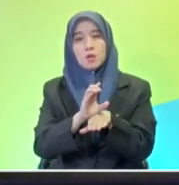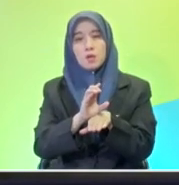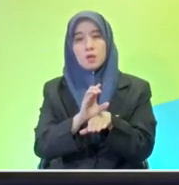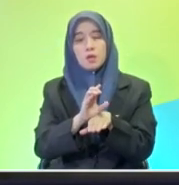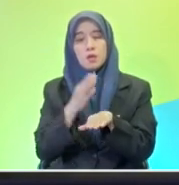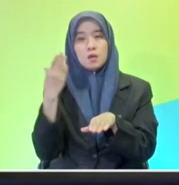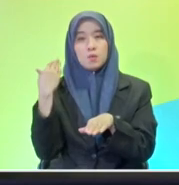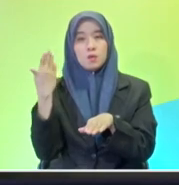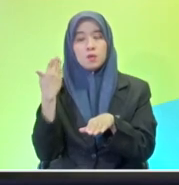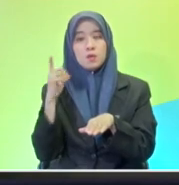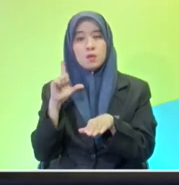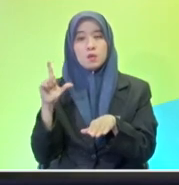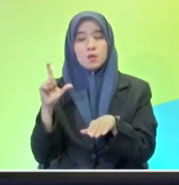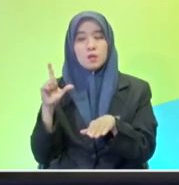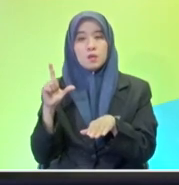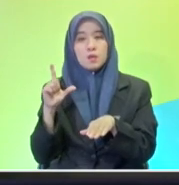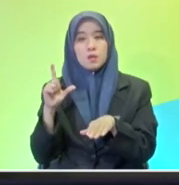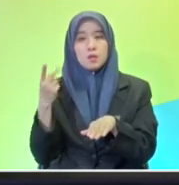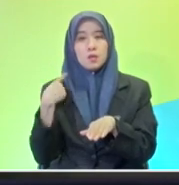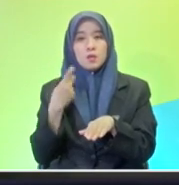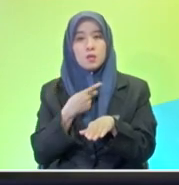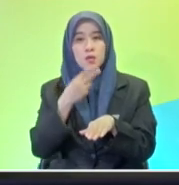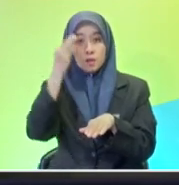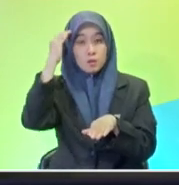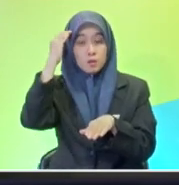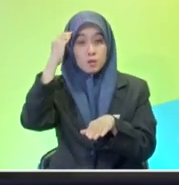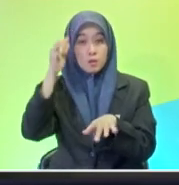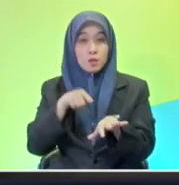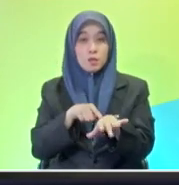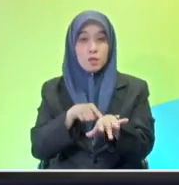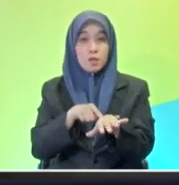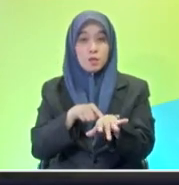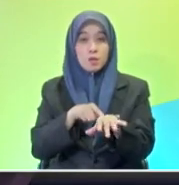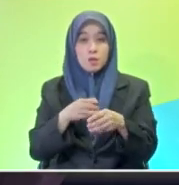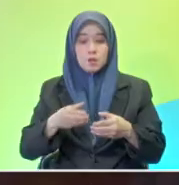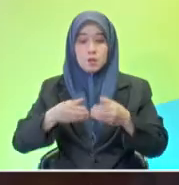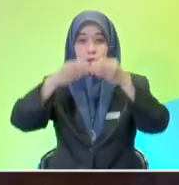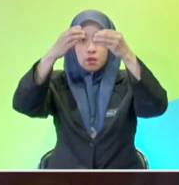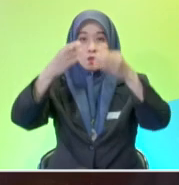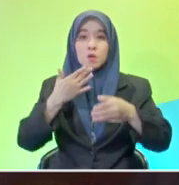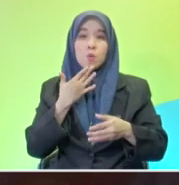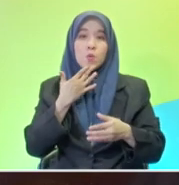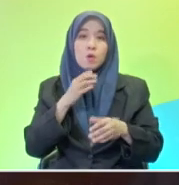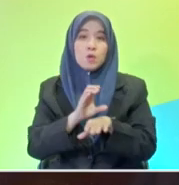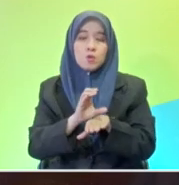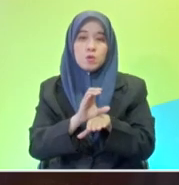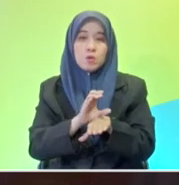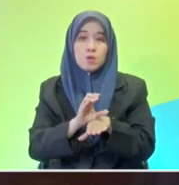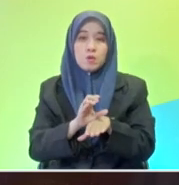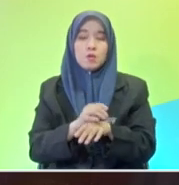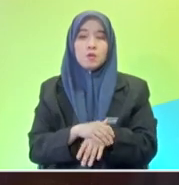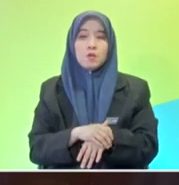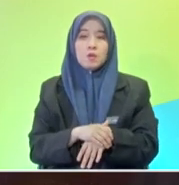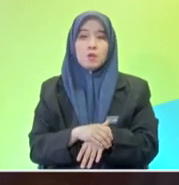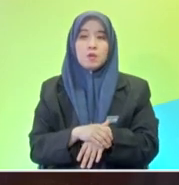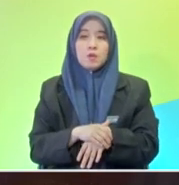Maafkan saya tumbuh-tumbuhan yang daun tu adalah pokok Tu kan batang dia kan warna coklat jangan warna unggu warna biru tak